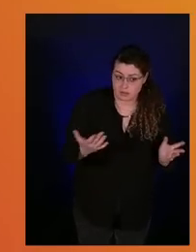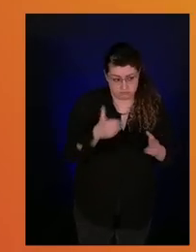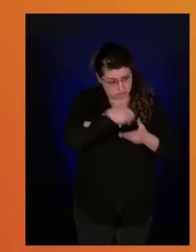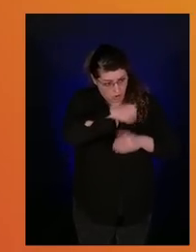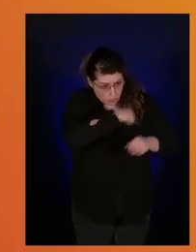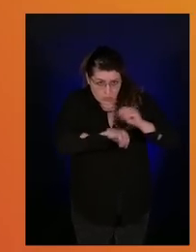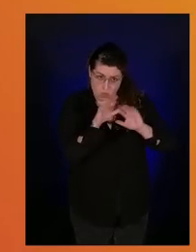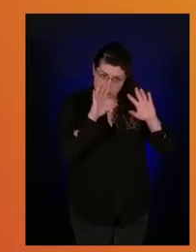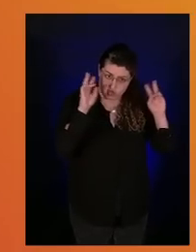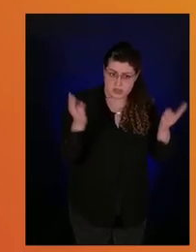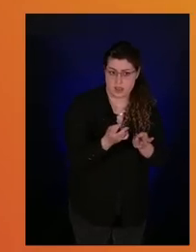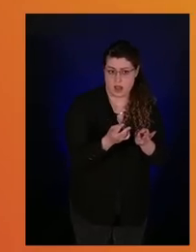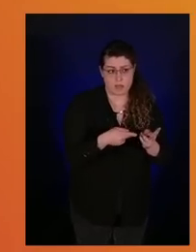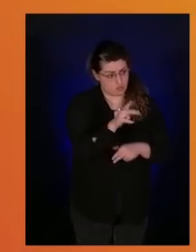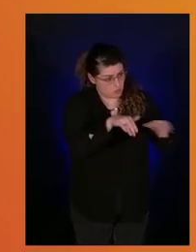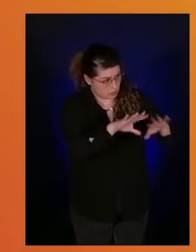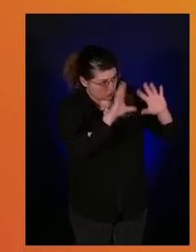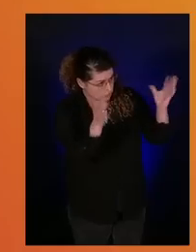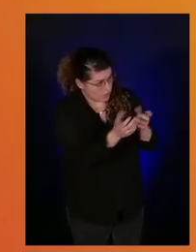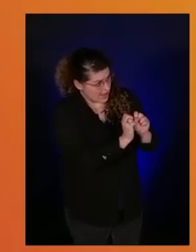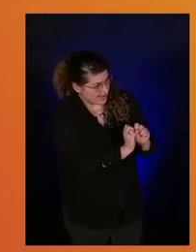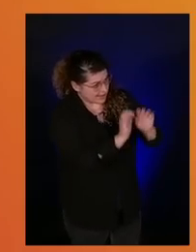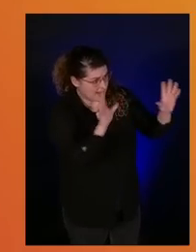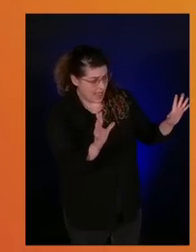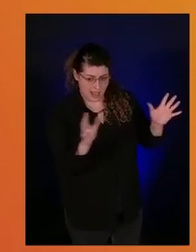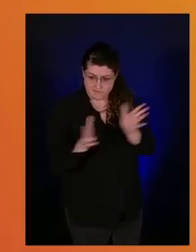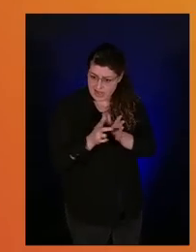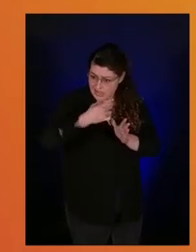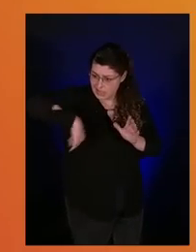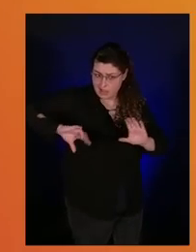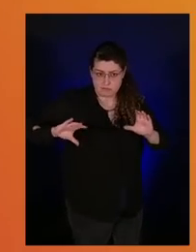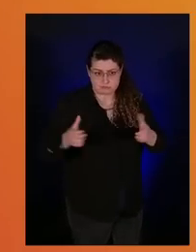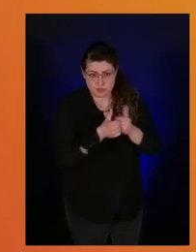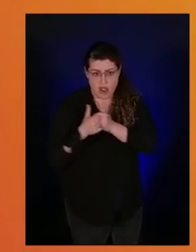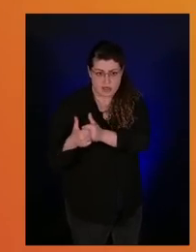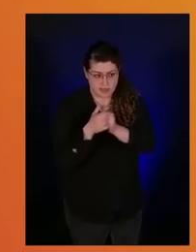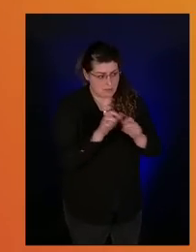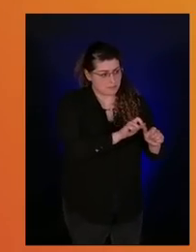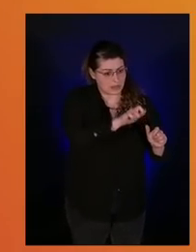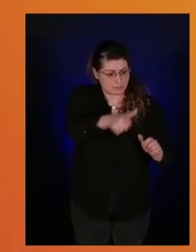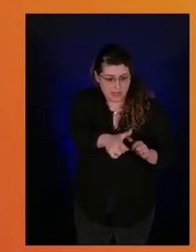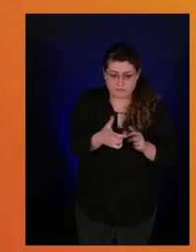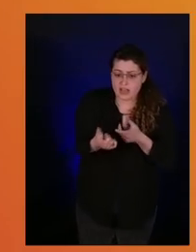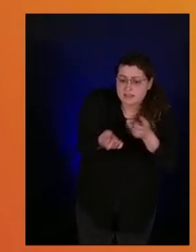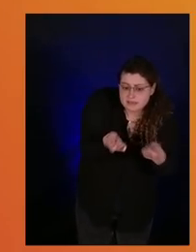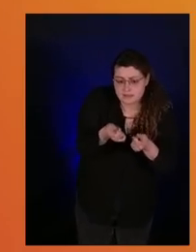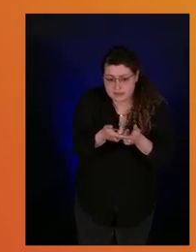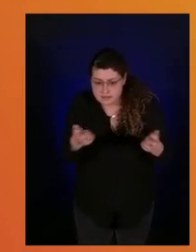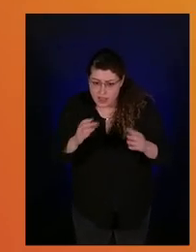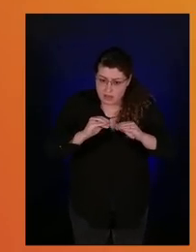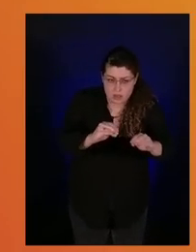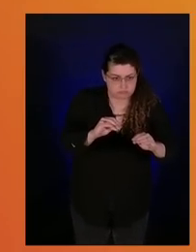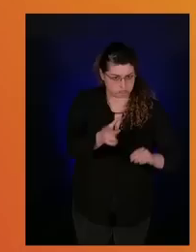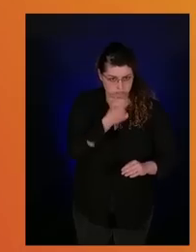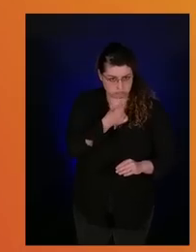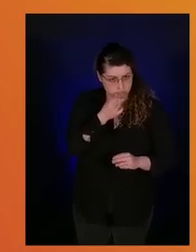organisation, que plus la méthode est claire et validée collectivement, plus la gestion de la tâche est facilitée, comprise